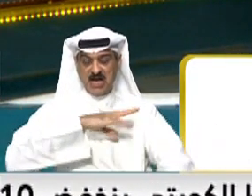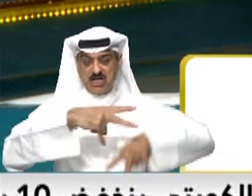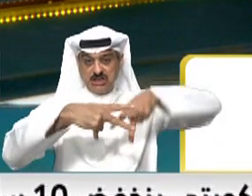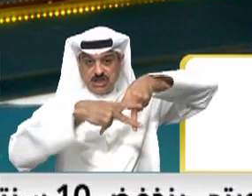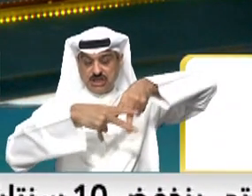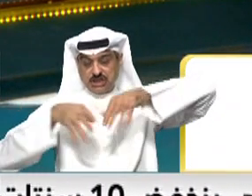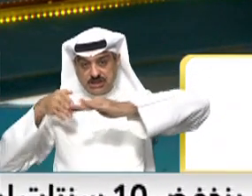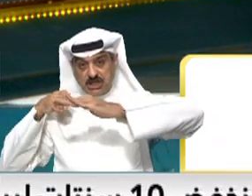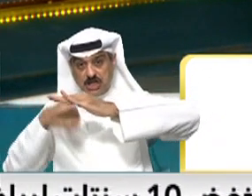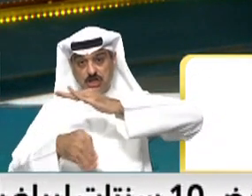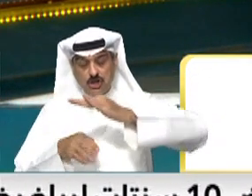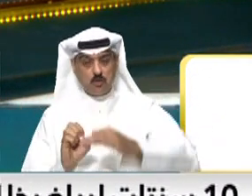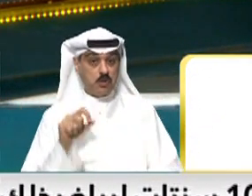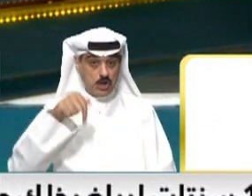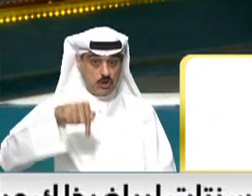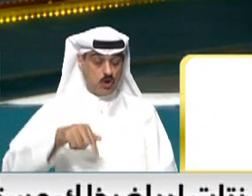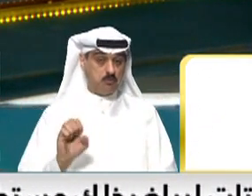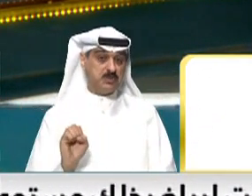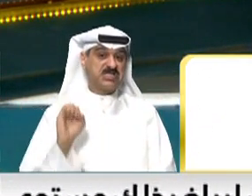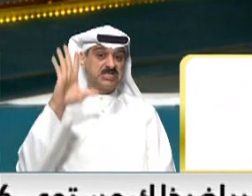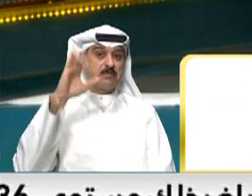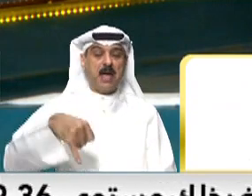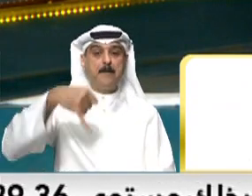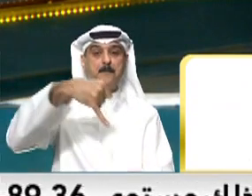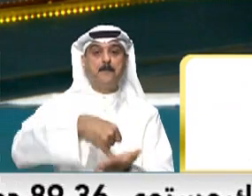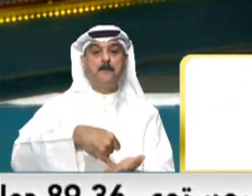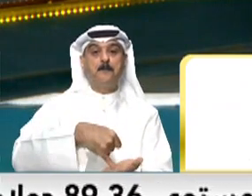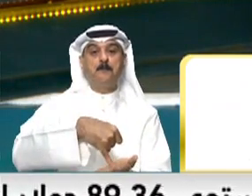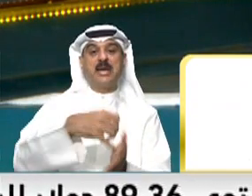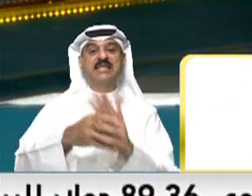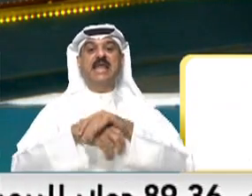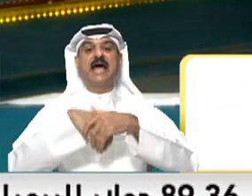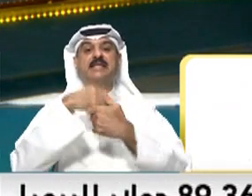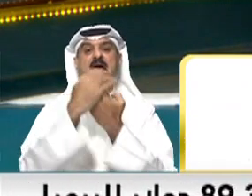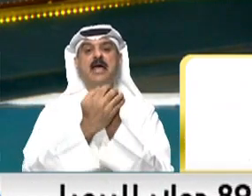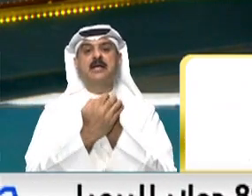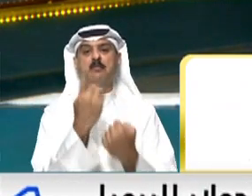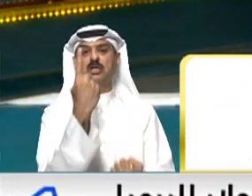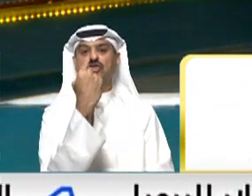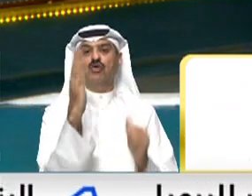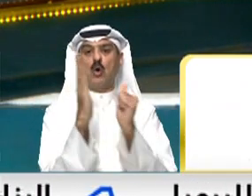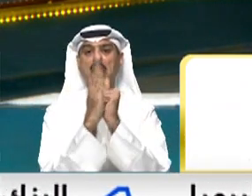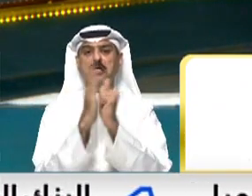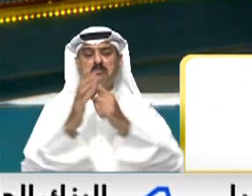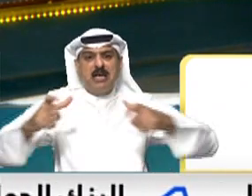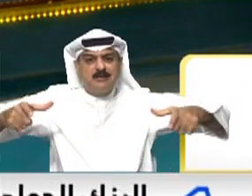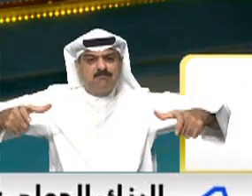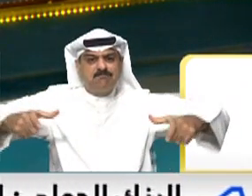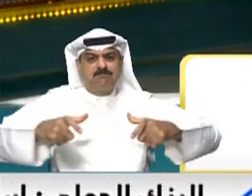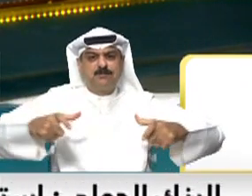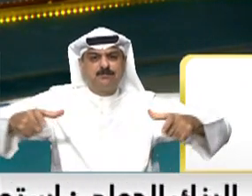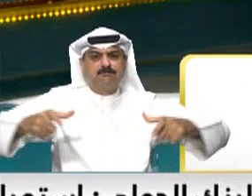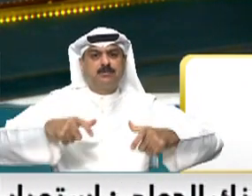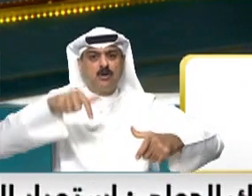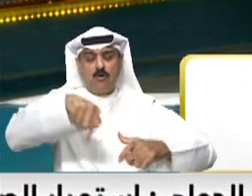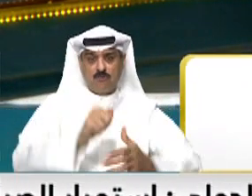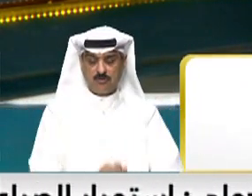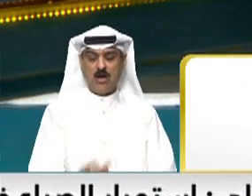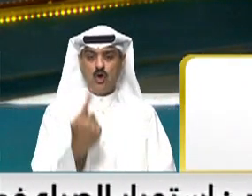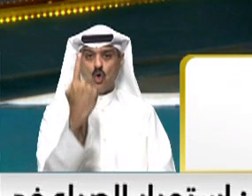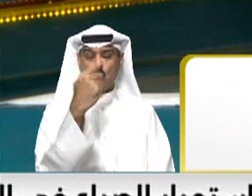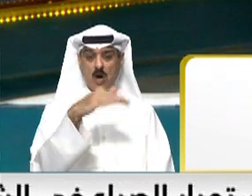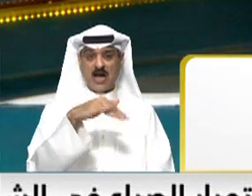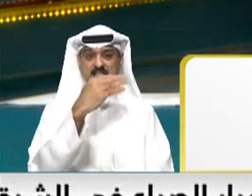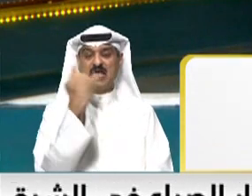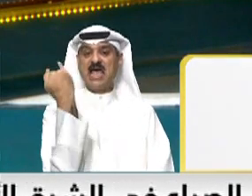صباح اليوم الجمعة مدينة نابلس وحاصرت منزلا في مخيم بلاطة شرقا قبل أن تعتقل شابا